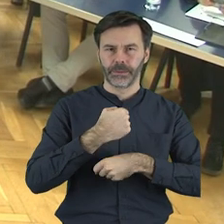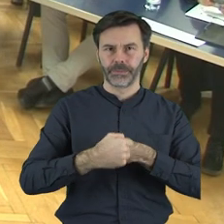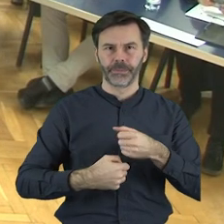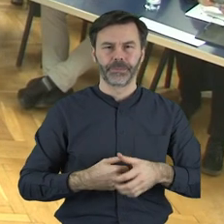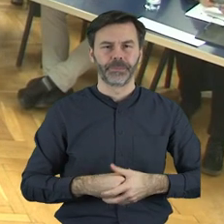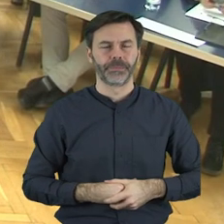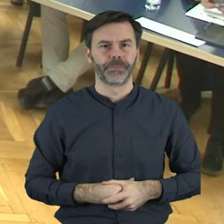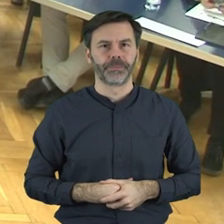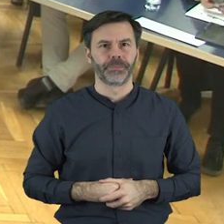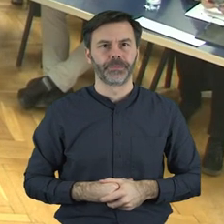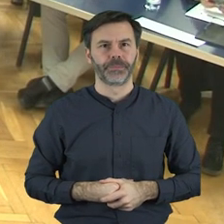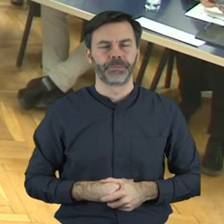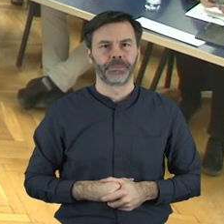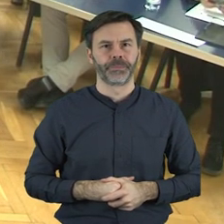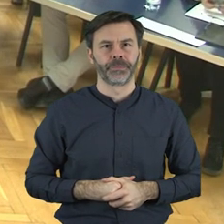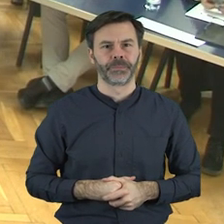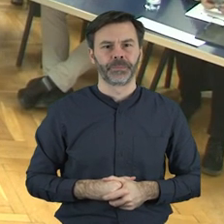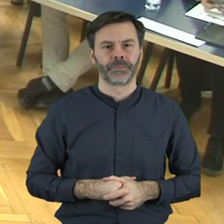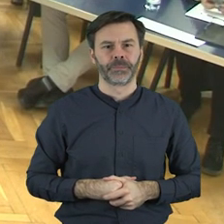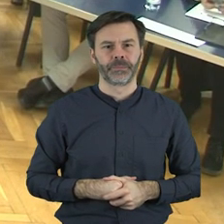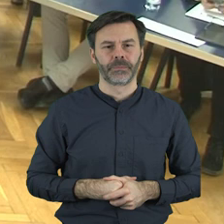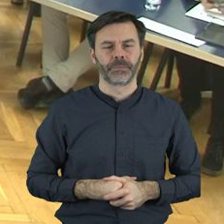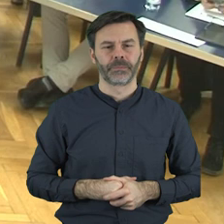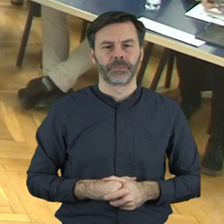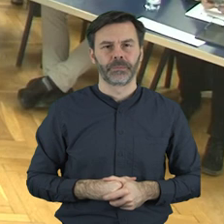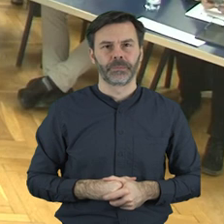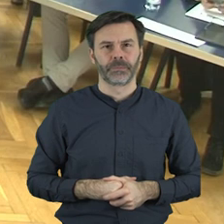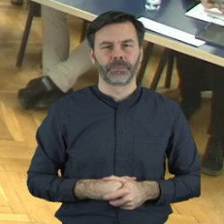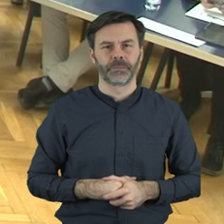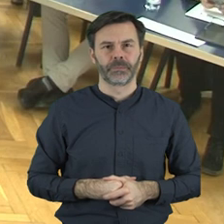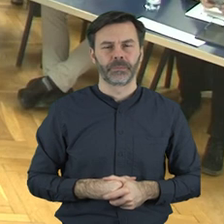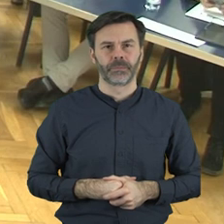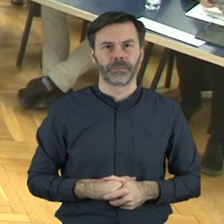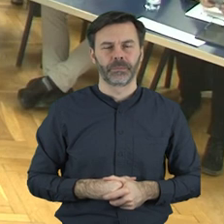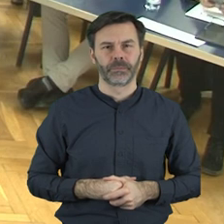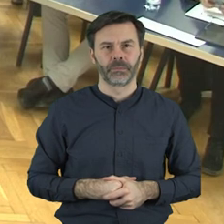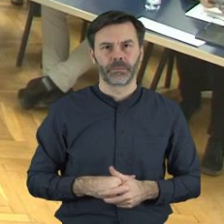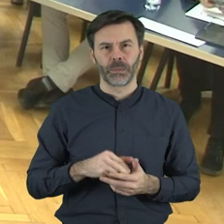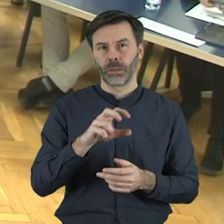okresie ostatnich 12 miesięcy do listopada